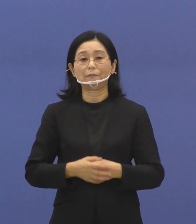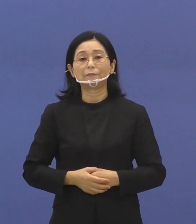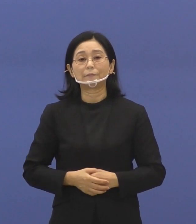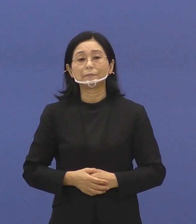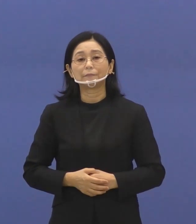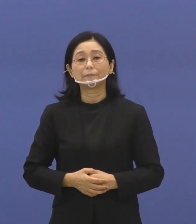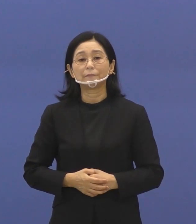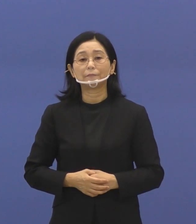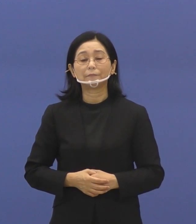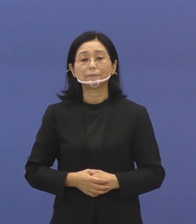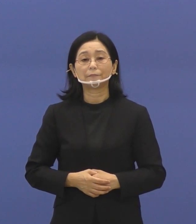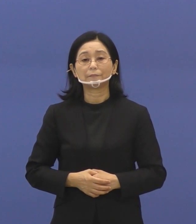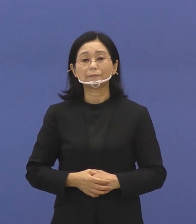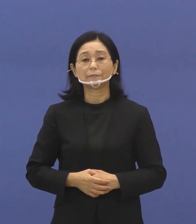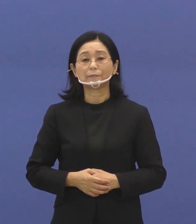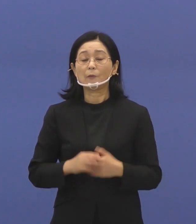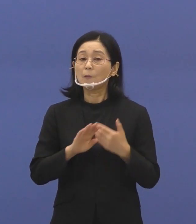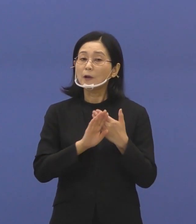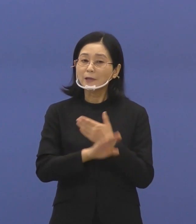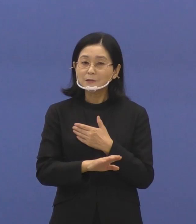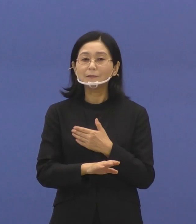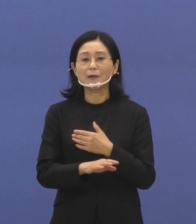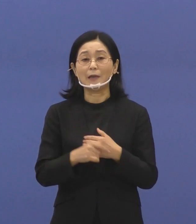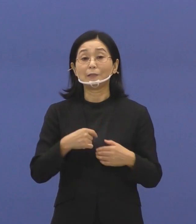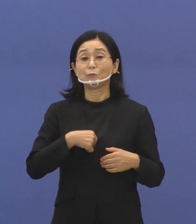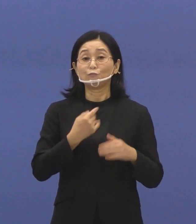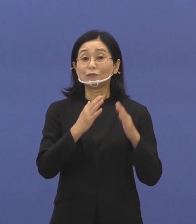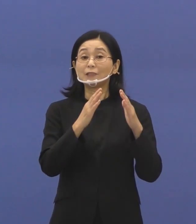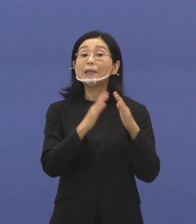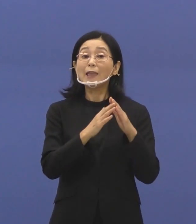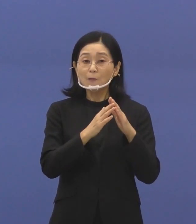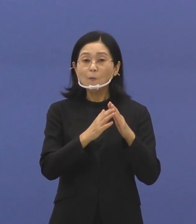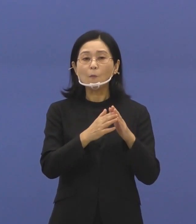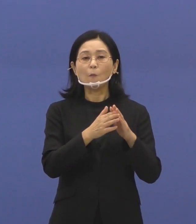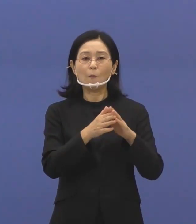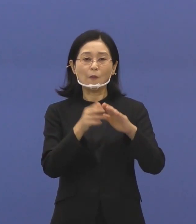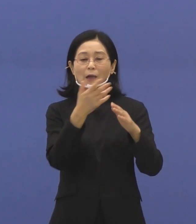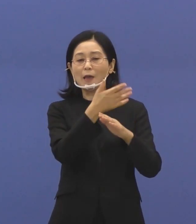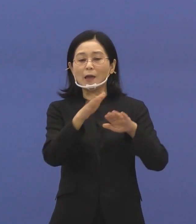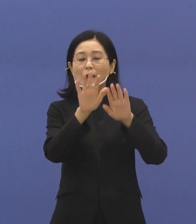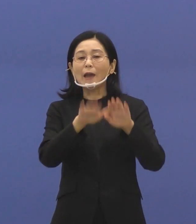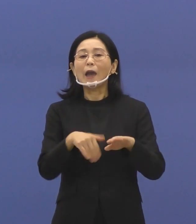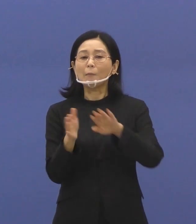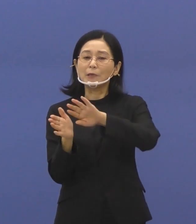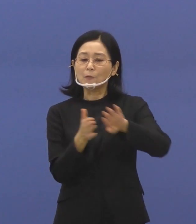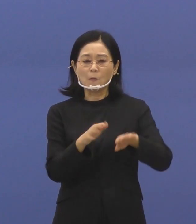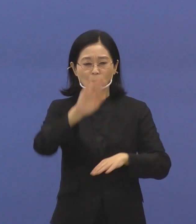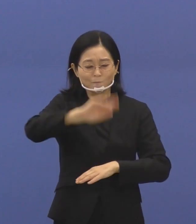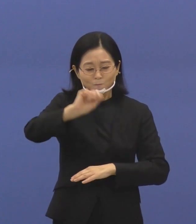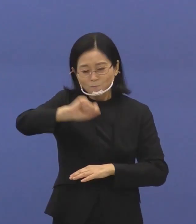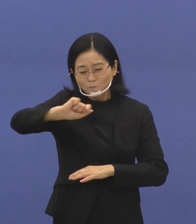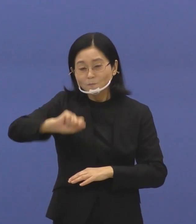は家の網戸の掃除をしたりとか、そういうこともやっておりました。